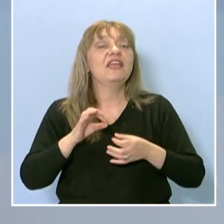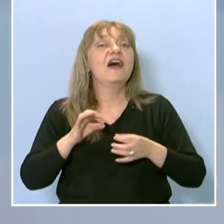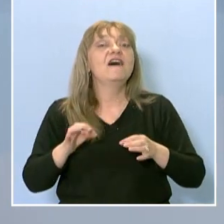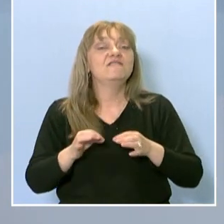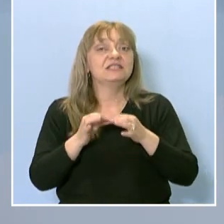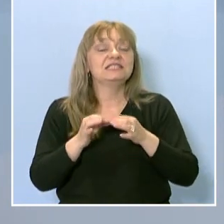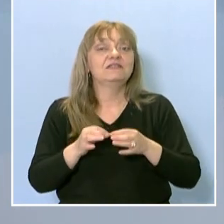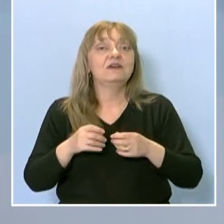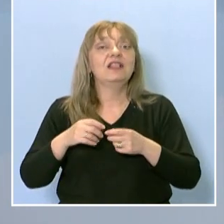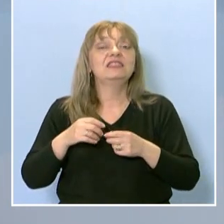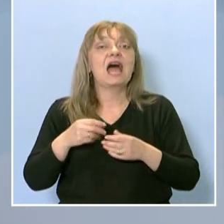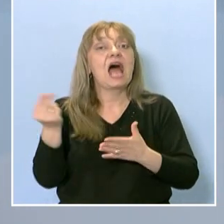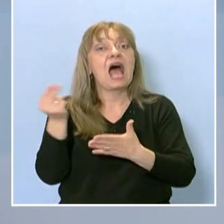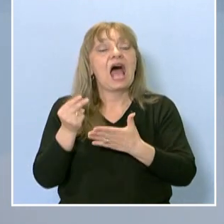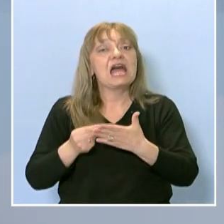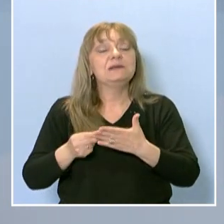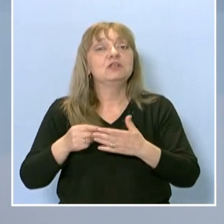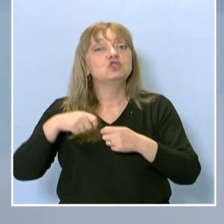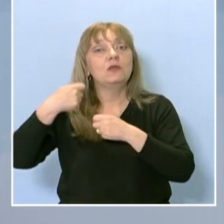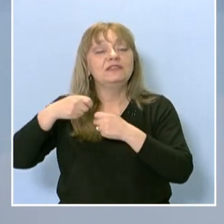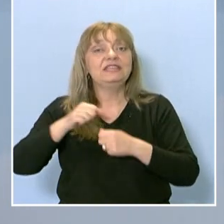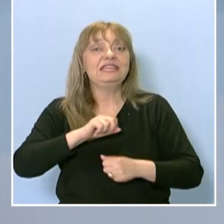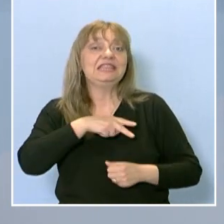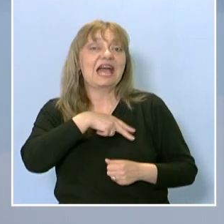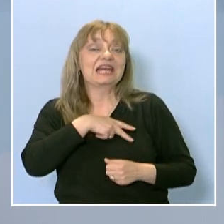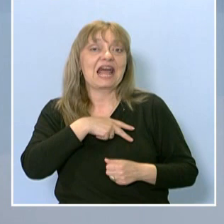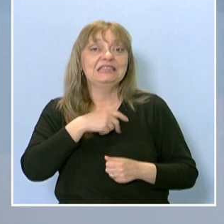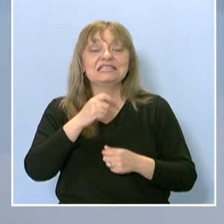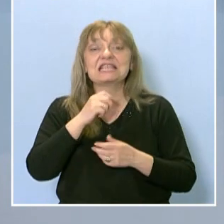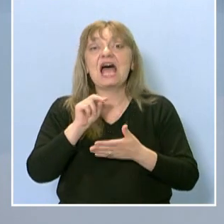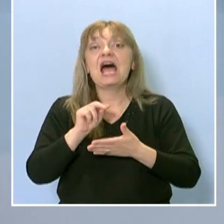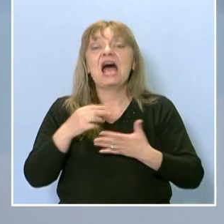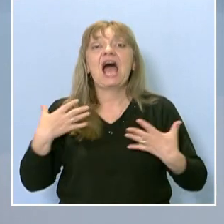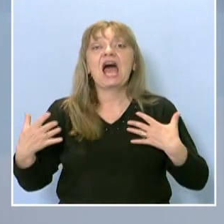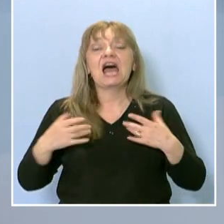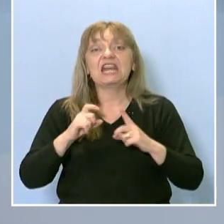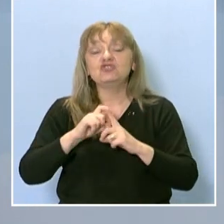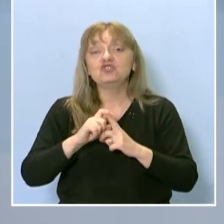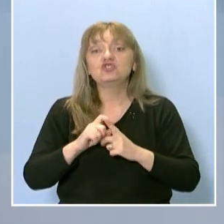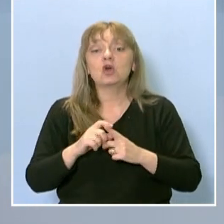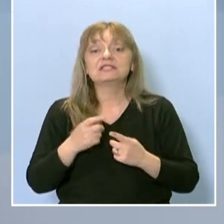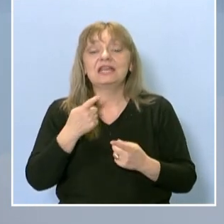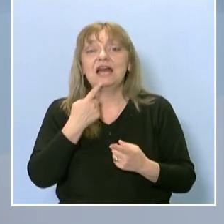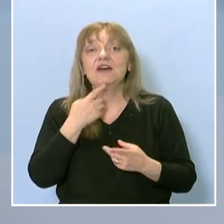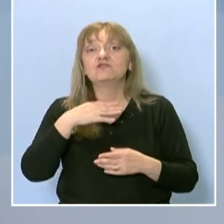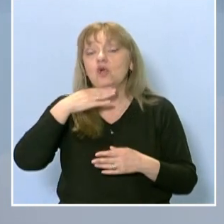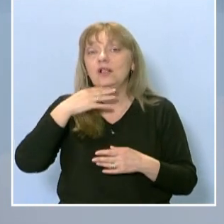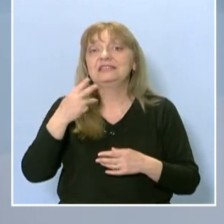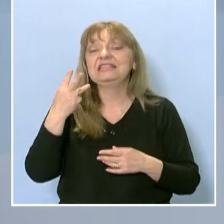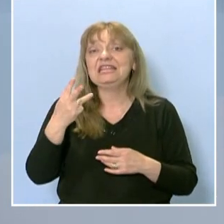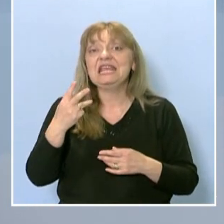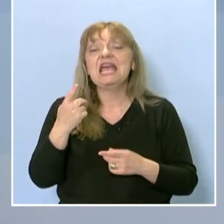анимационния филм във Варна и награда за режисьорския си дебют в продукцията на школата «Три самотни